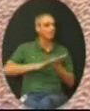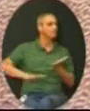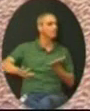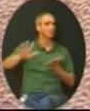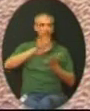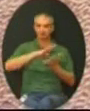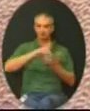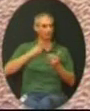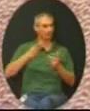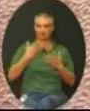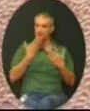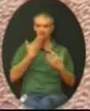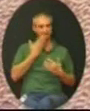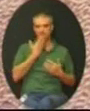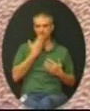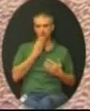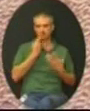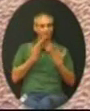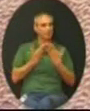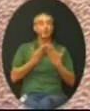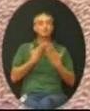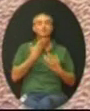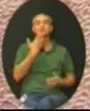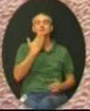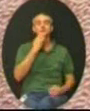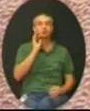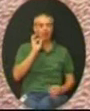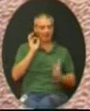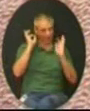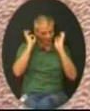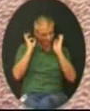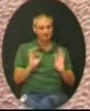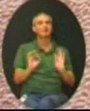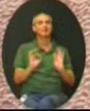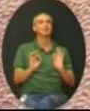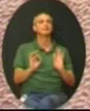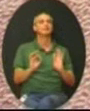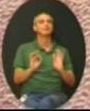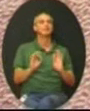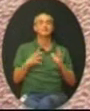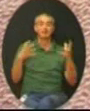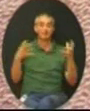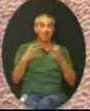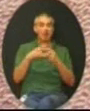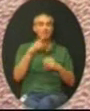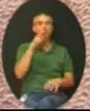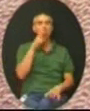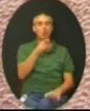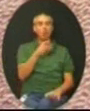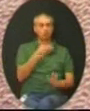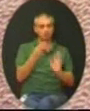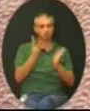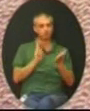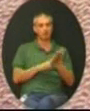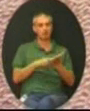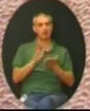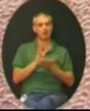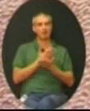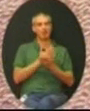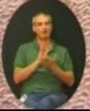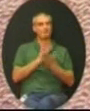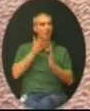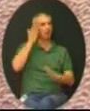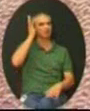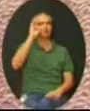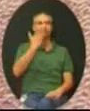המוניציפלית מתפלל העם היהודי, אלא לירושלים האמיתית. והעם הוא זה שזכאי לקבוע את